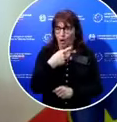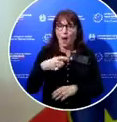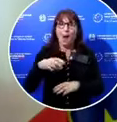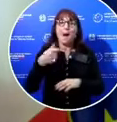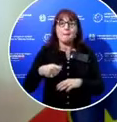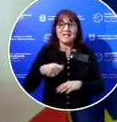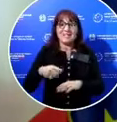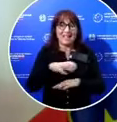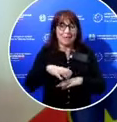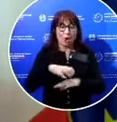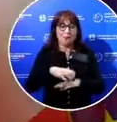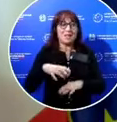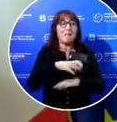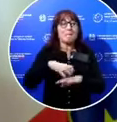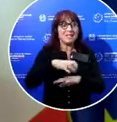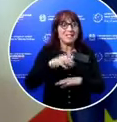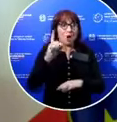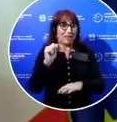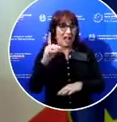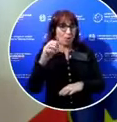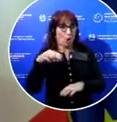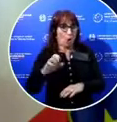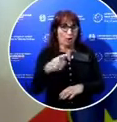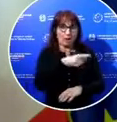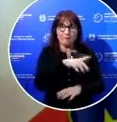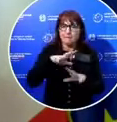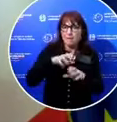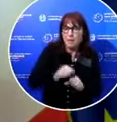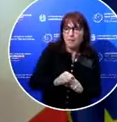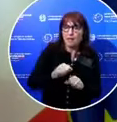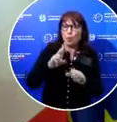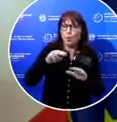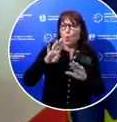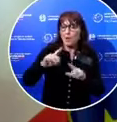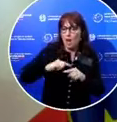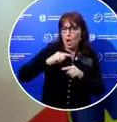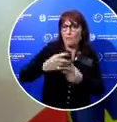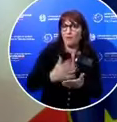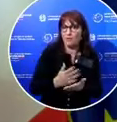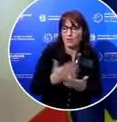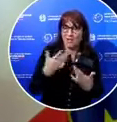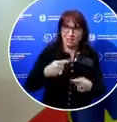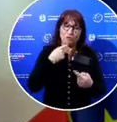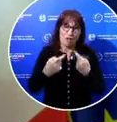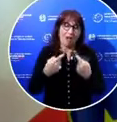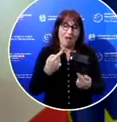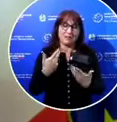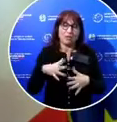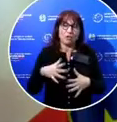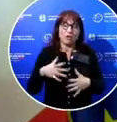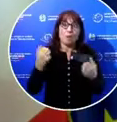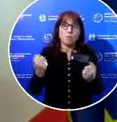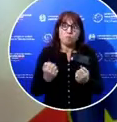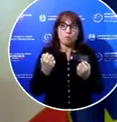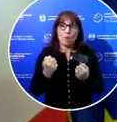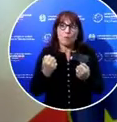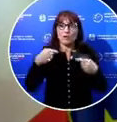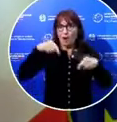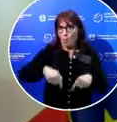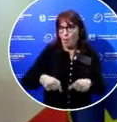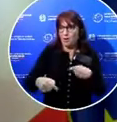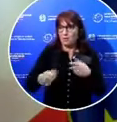Ministra Fabiana Dadone, grazie al cui impegno dopo molti anni, dal 2009, come è stato già detto, è stato possibile organizzare